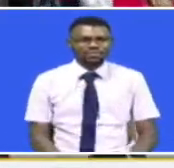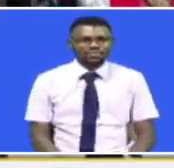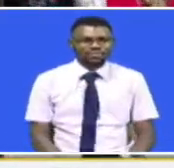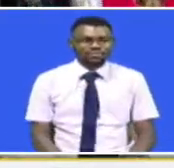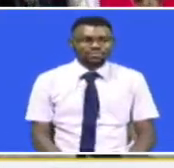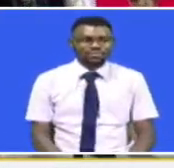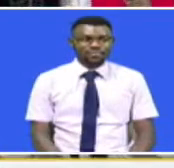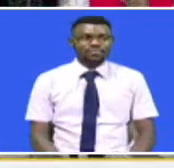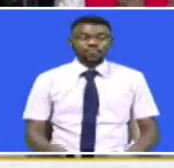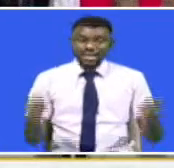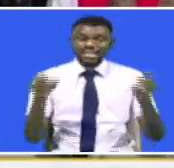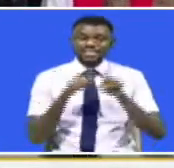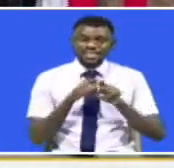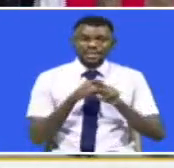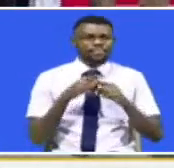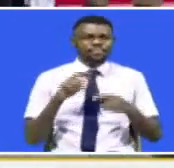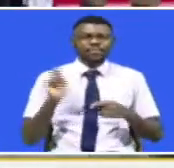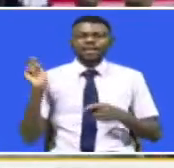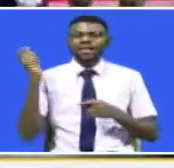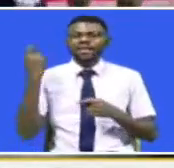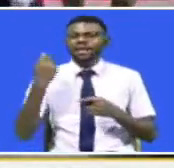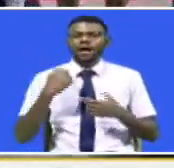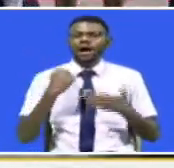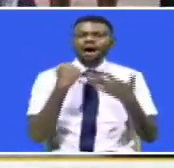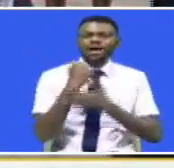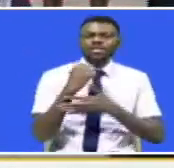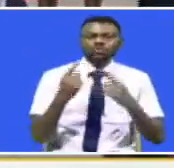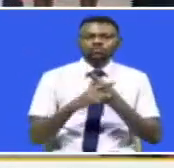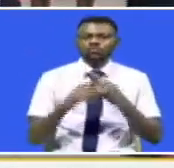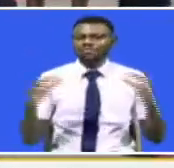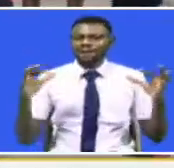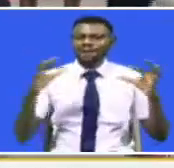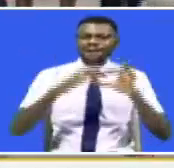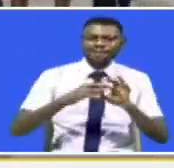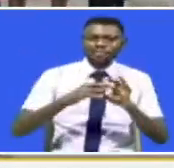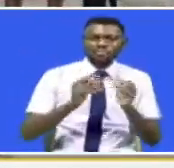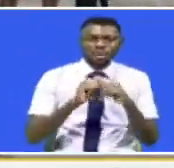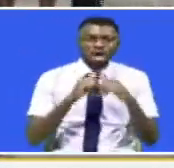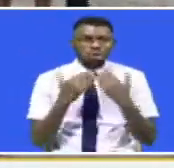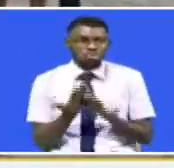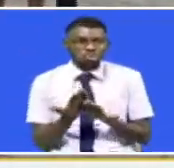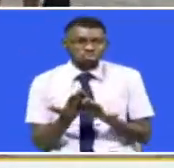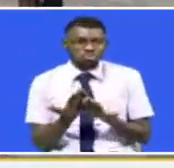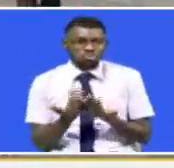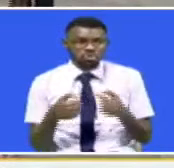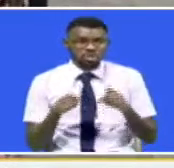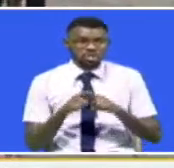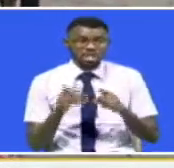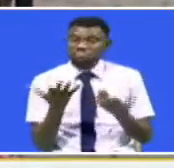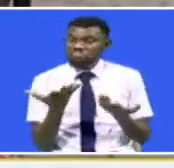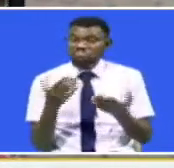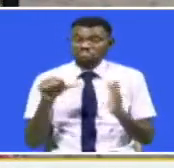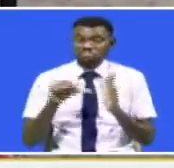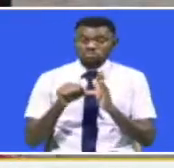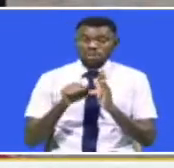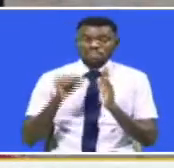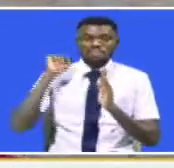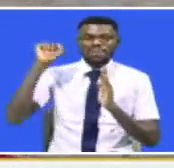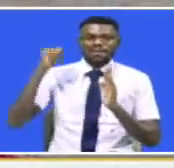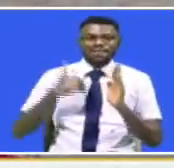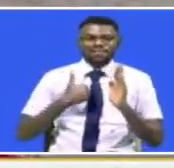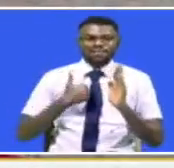ya kudumisha uhusiano kati ya Kenya na mataifa mengine au urafiki wa kisiasa na wandani wake siasani.